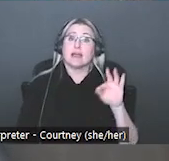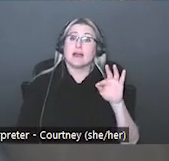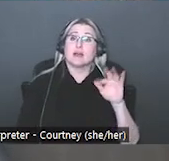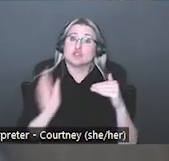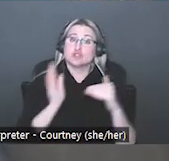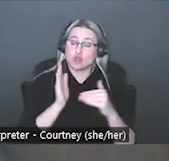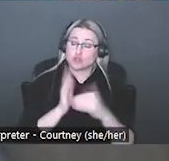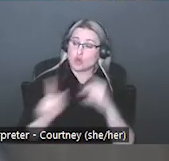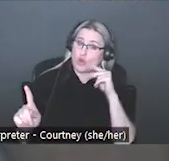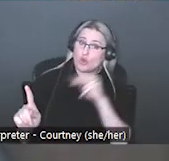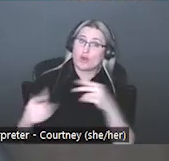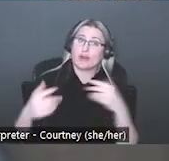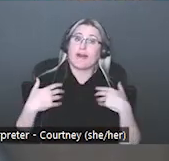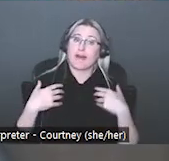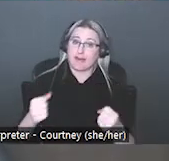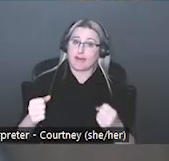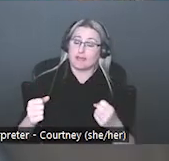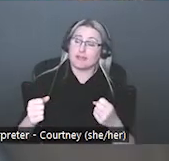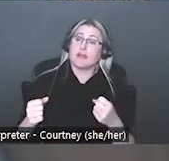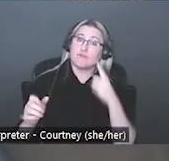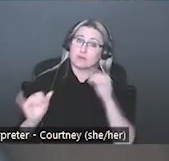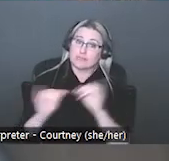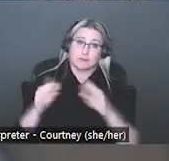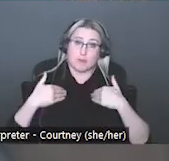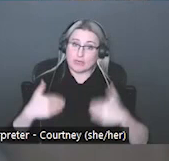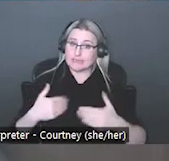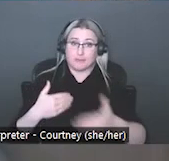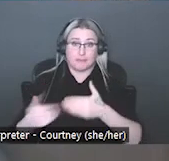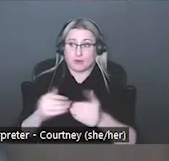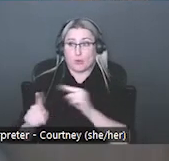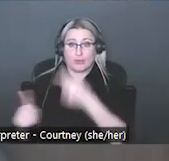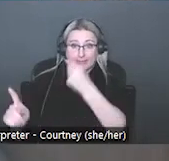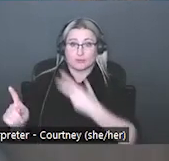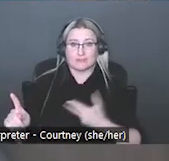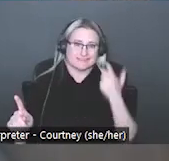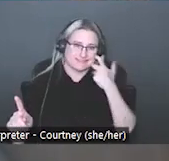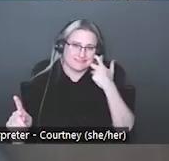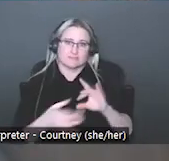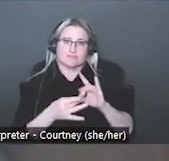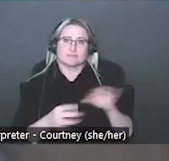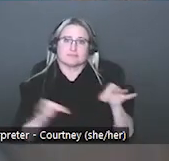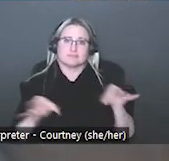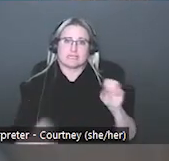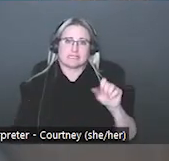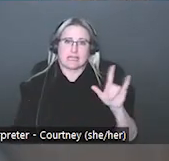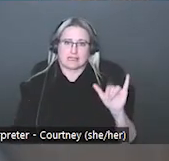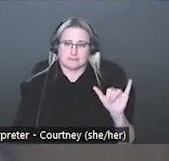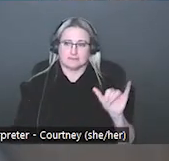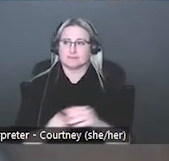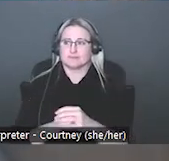et les soins médicaux. Les médecins souvent attribuent une maladie à la corpulence plutôt